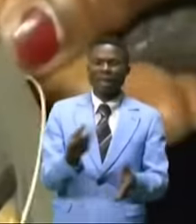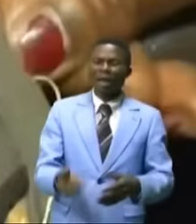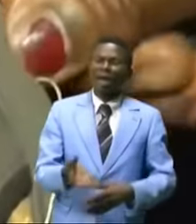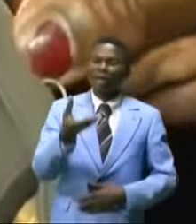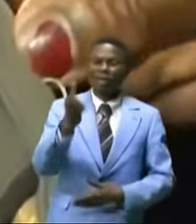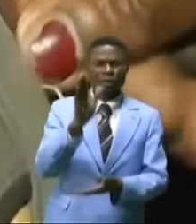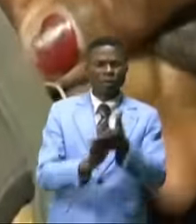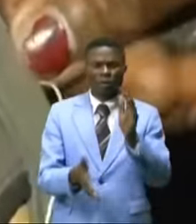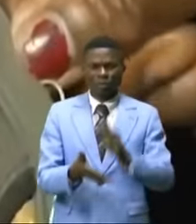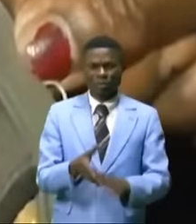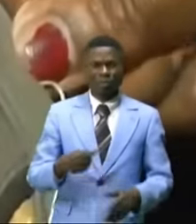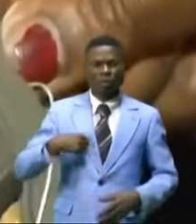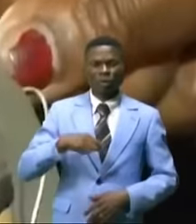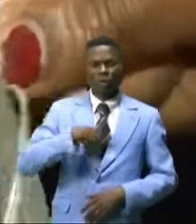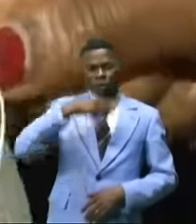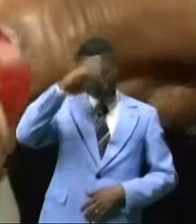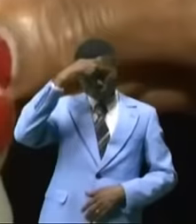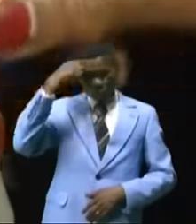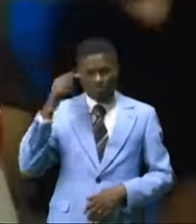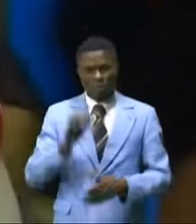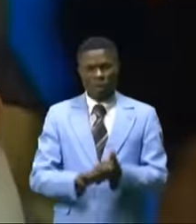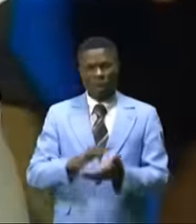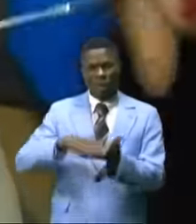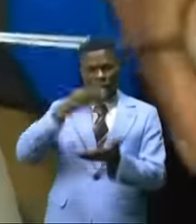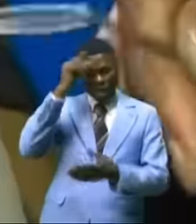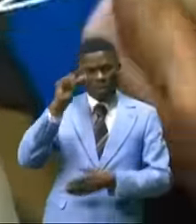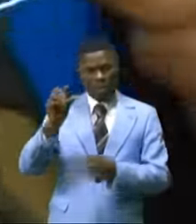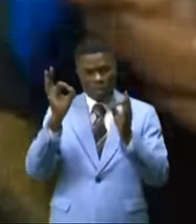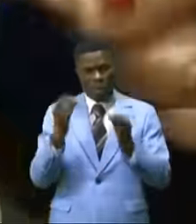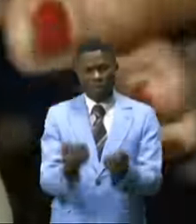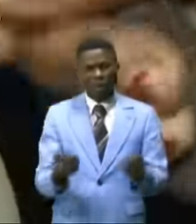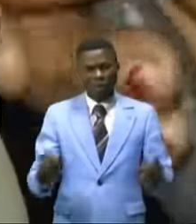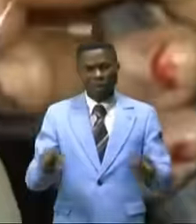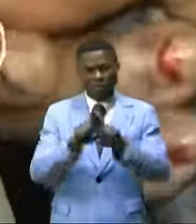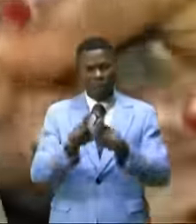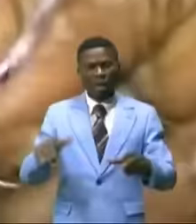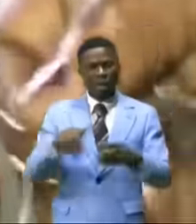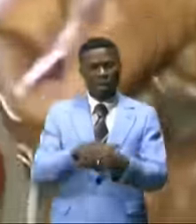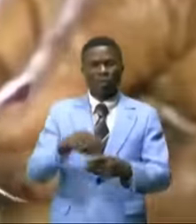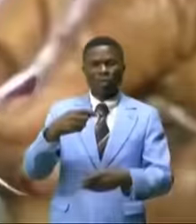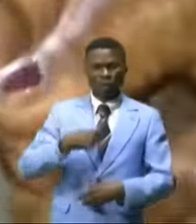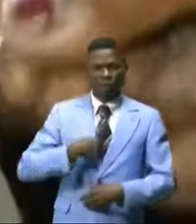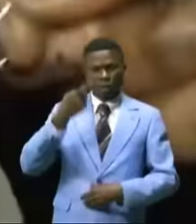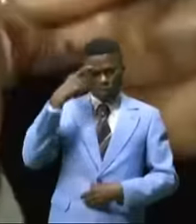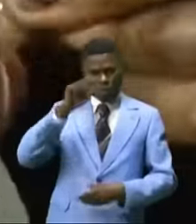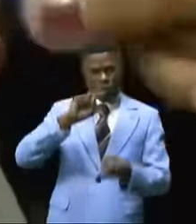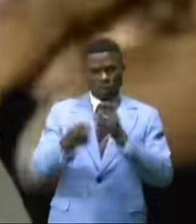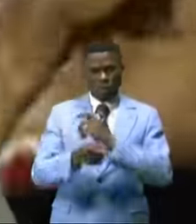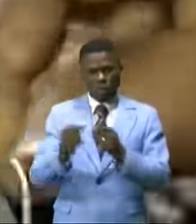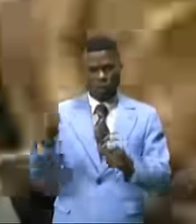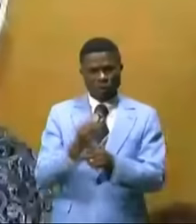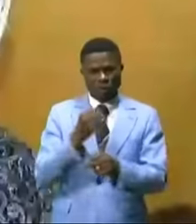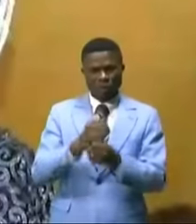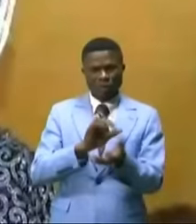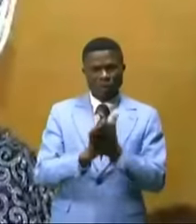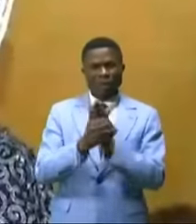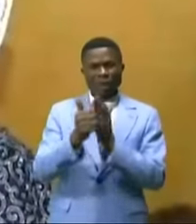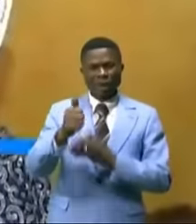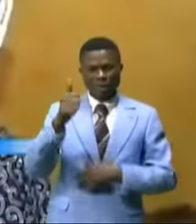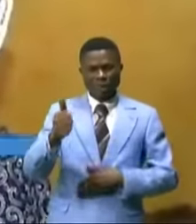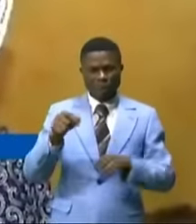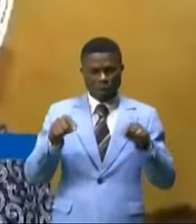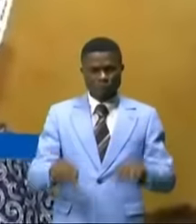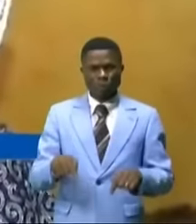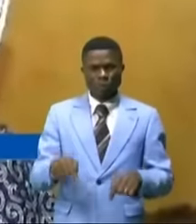Nous nous sommes battus à apprendre moi, mes enfants ainsi que mon mari pour améliorer nos services. Et